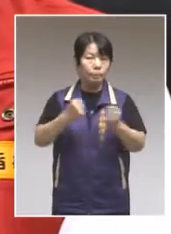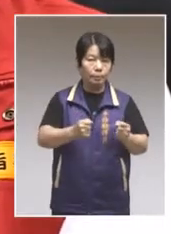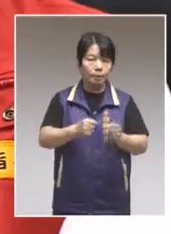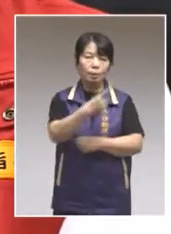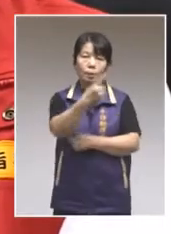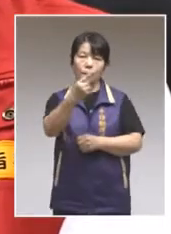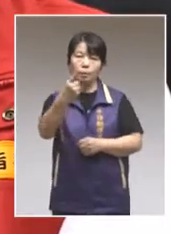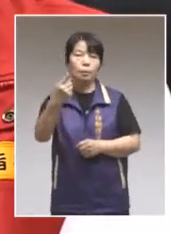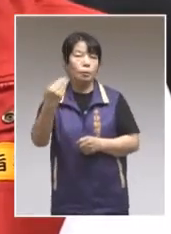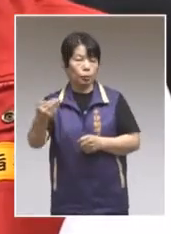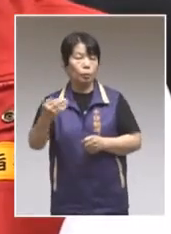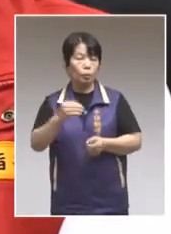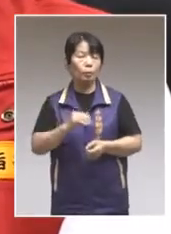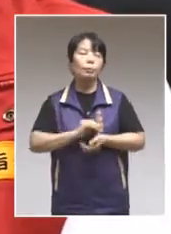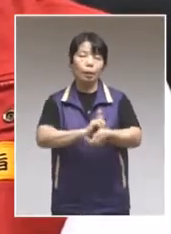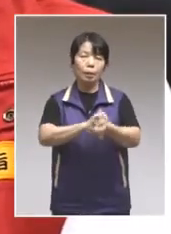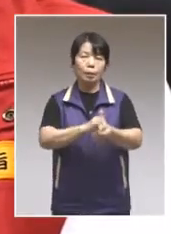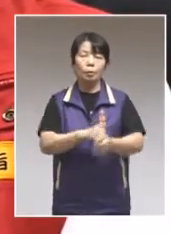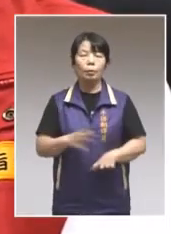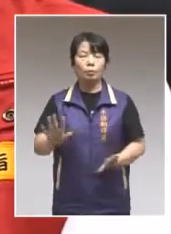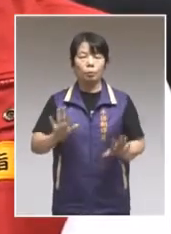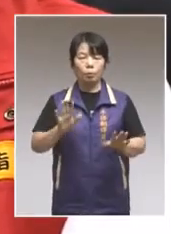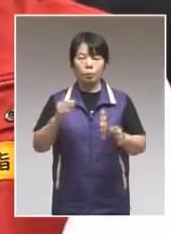医你也不要再考虑